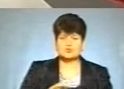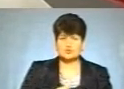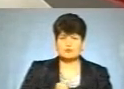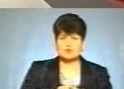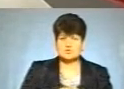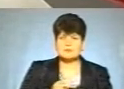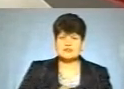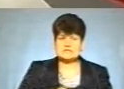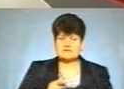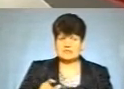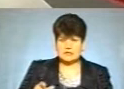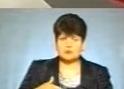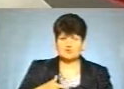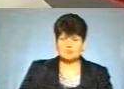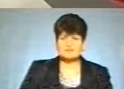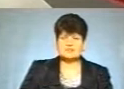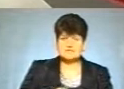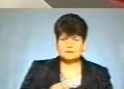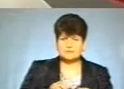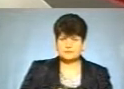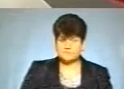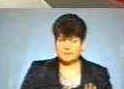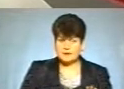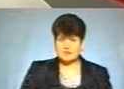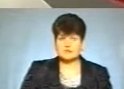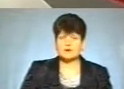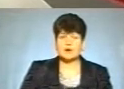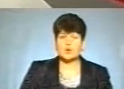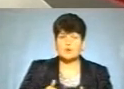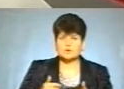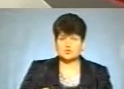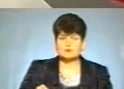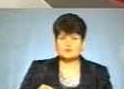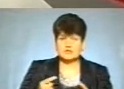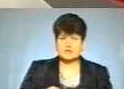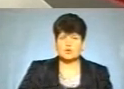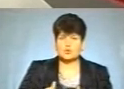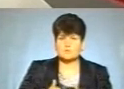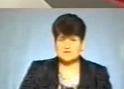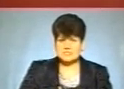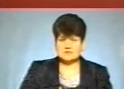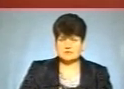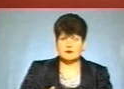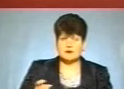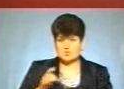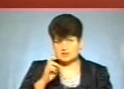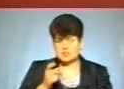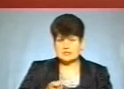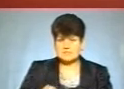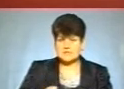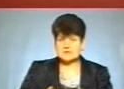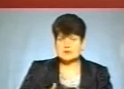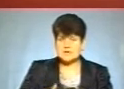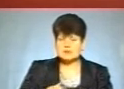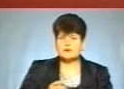працівник розумів цей весь процес. Також ми рекомендуємо створити комісії при районних державних адміністраціях